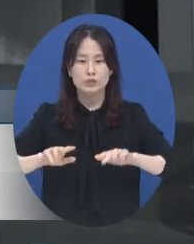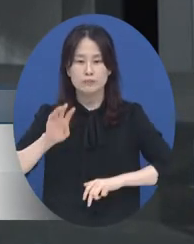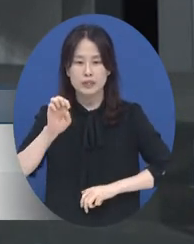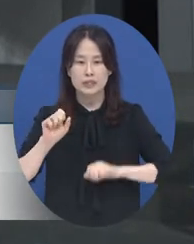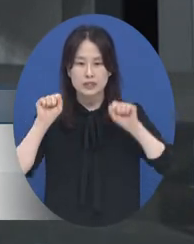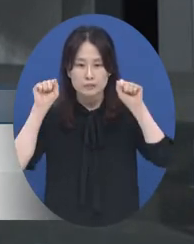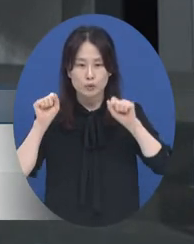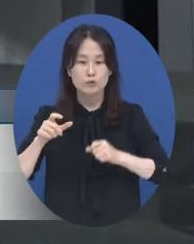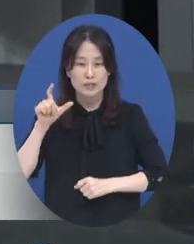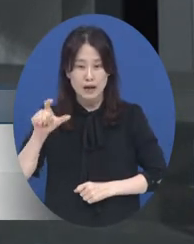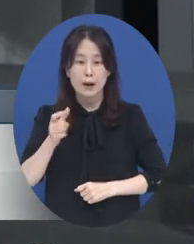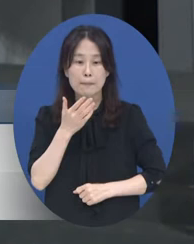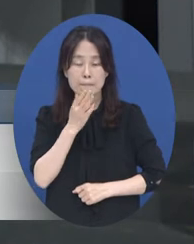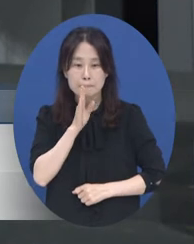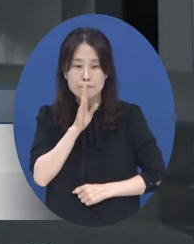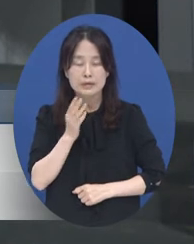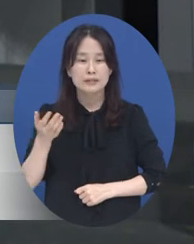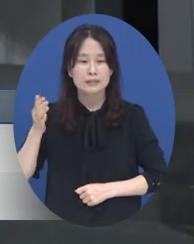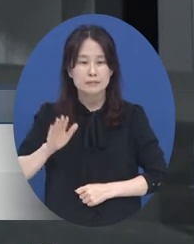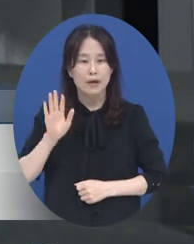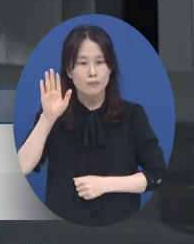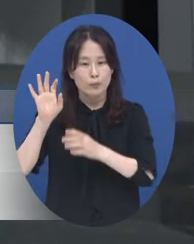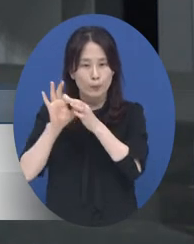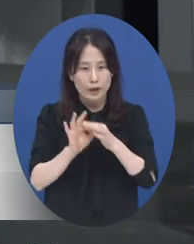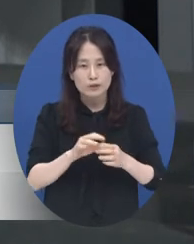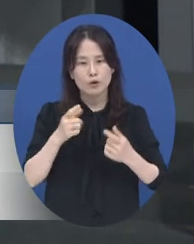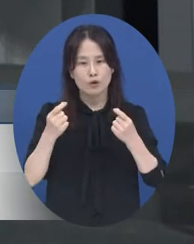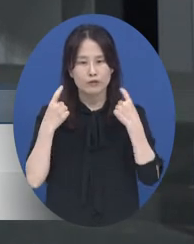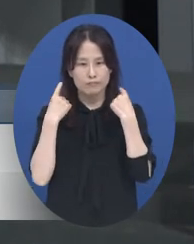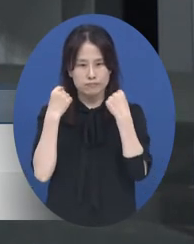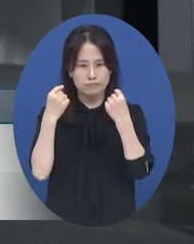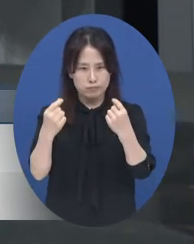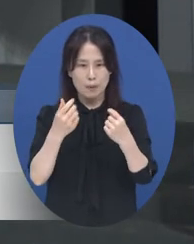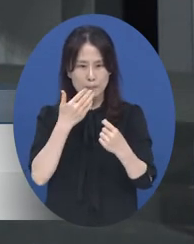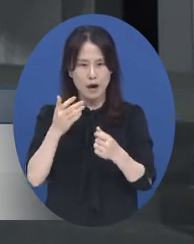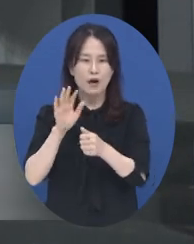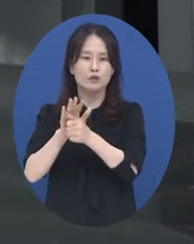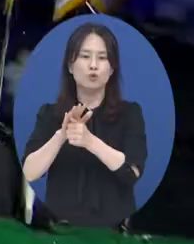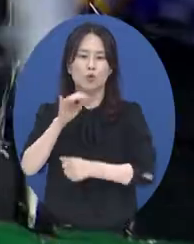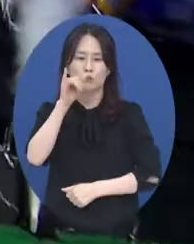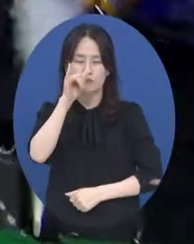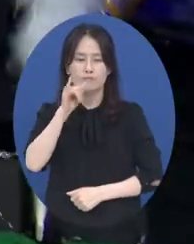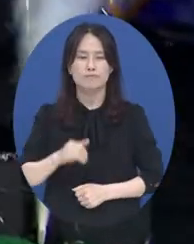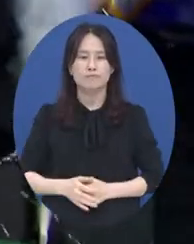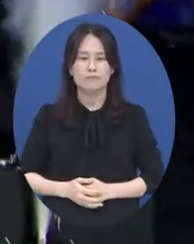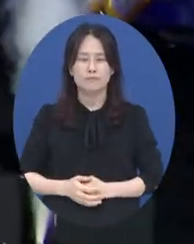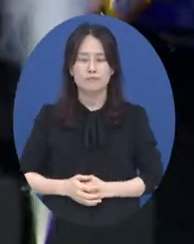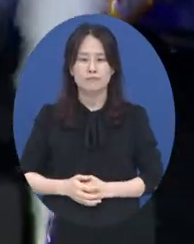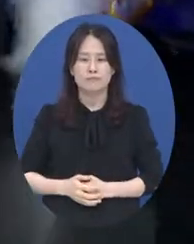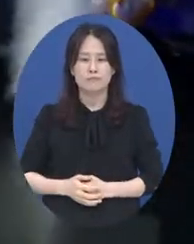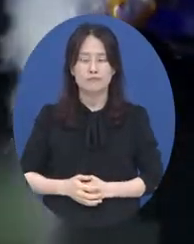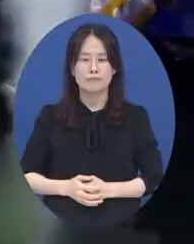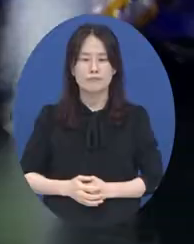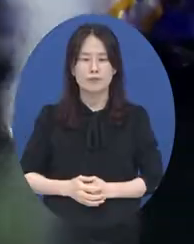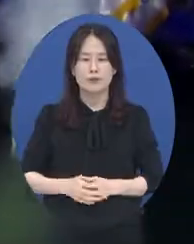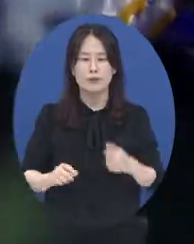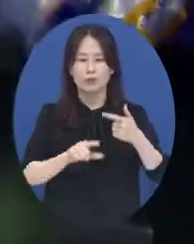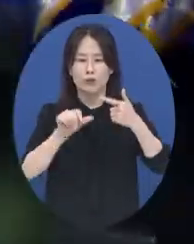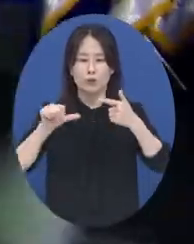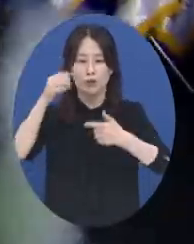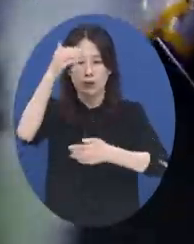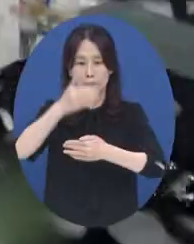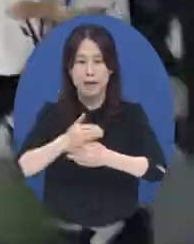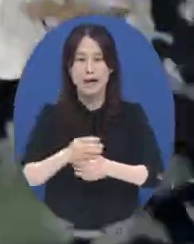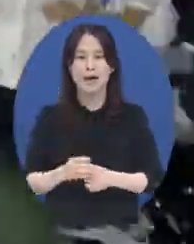e스포츠 강국이지만 앞으로도 계속해서 그런 지위를 유지할 수 있는 데큰 도움이 된다고 생각합니다. 지난 5일 막을 내린